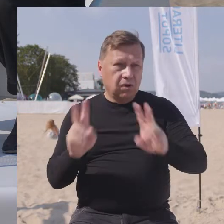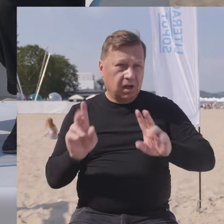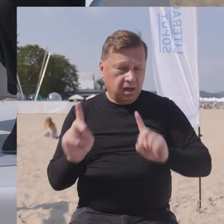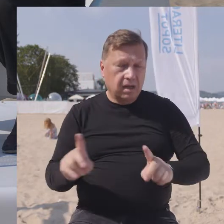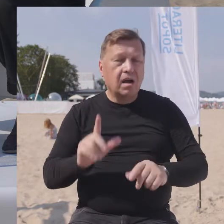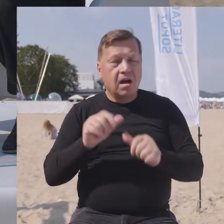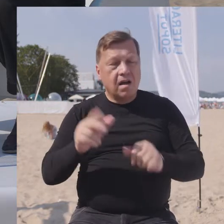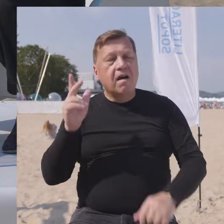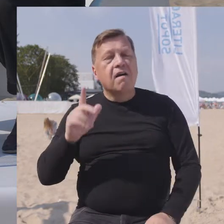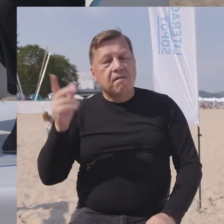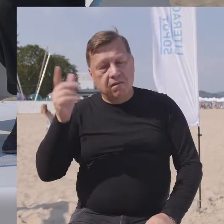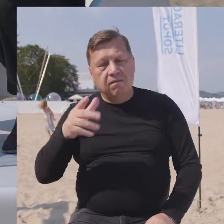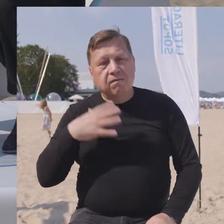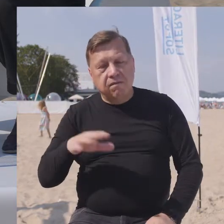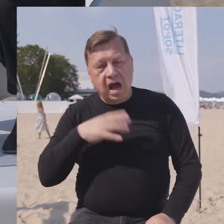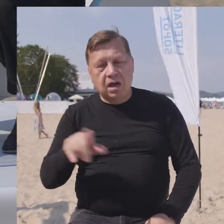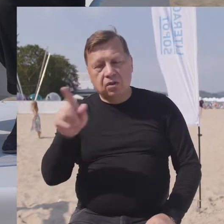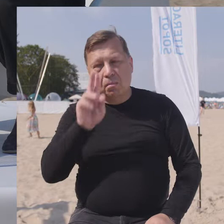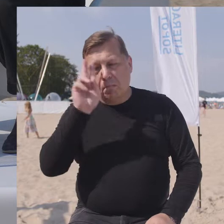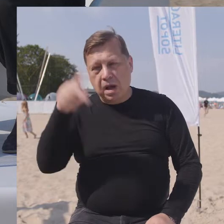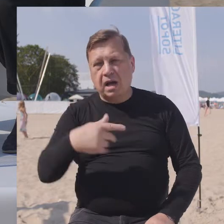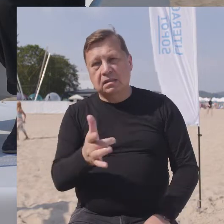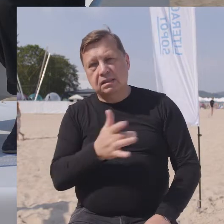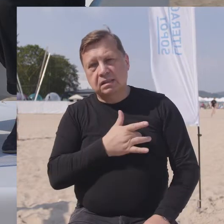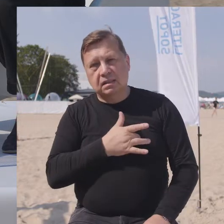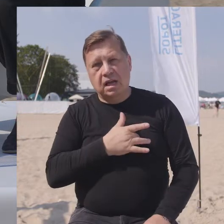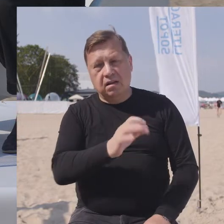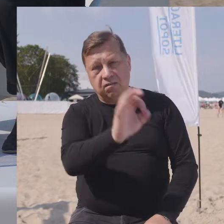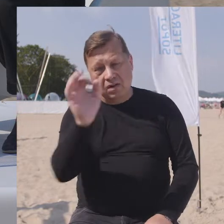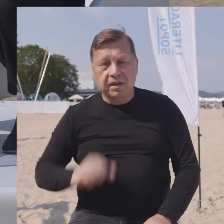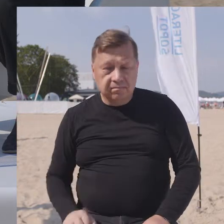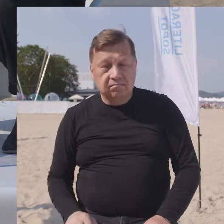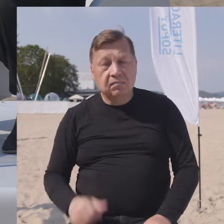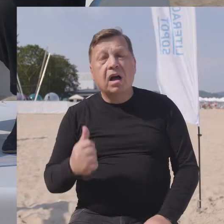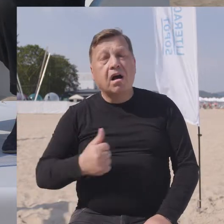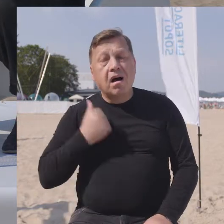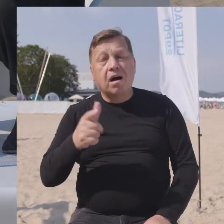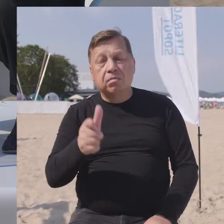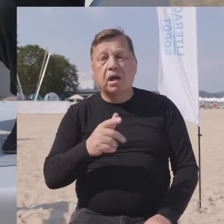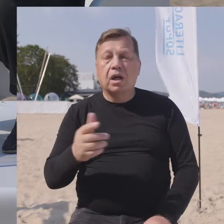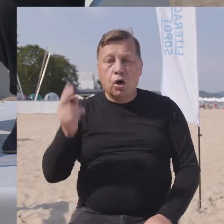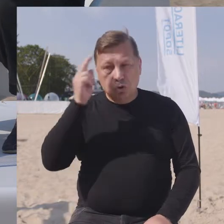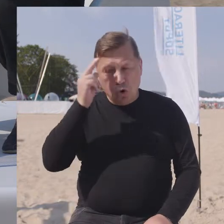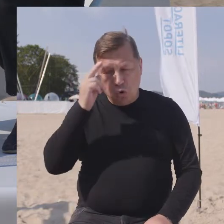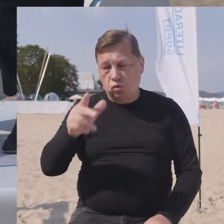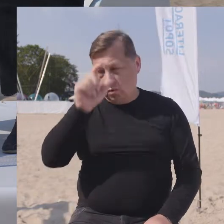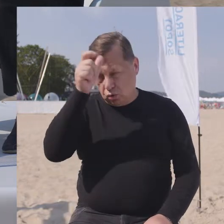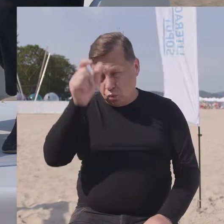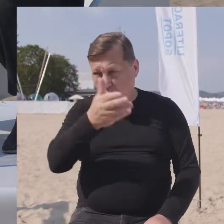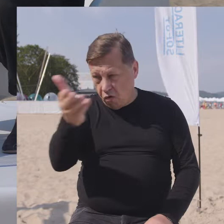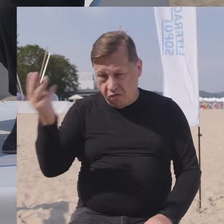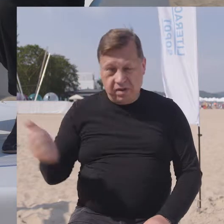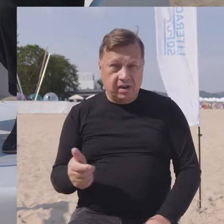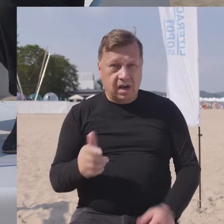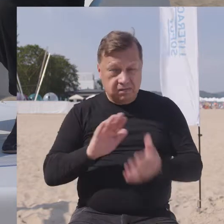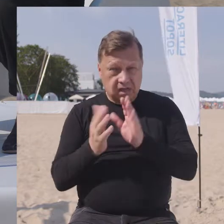uruchomić swoją empatię po to, aby zrozumieć drugiego człowieka, niekoniecznie się z nim zgodzić, jasne, ale